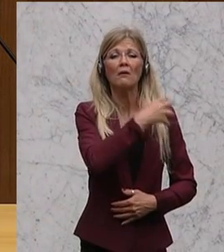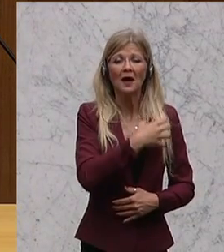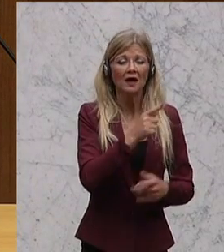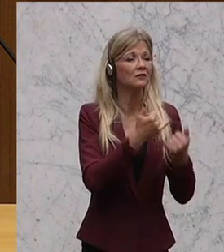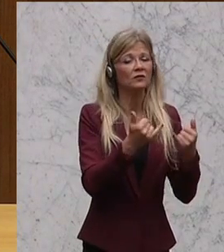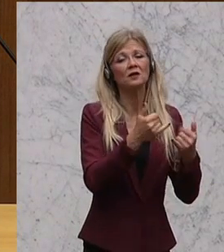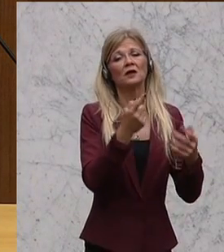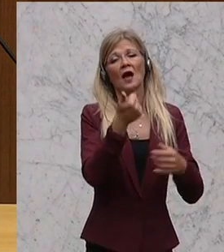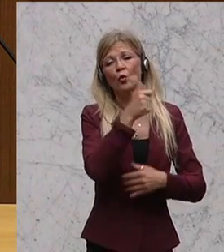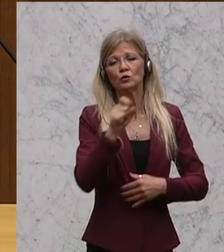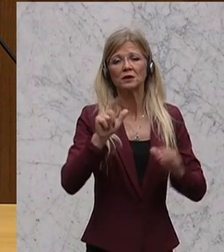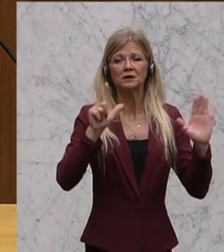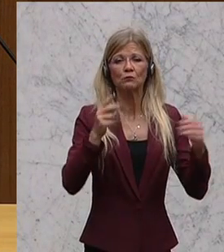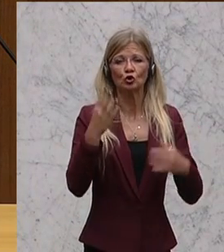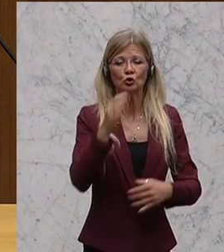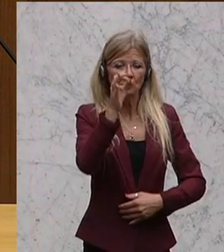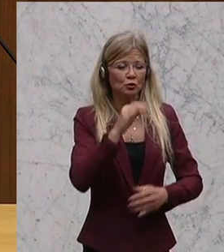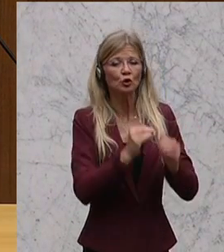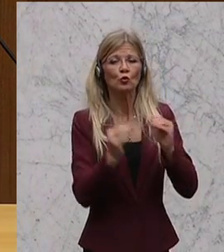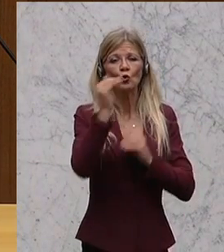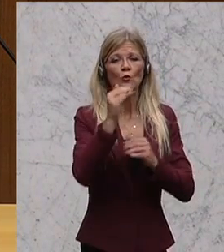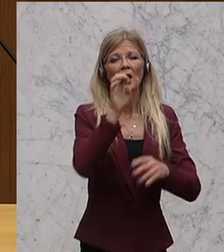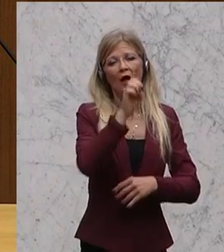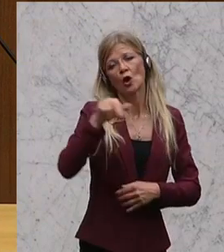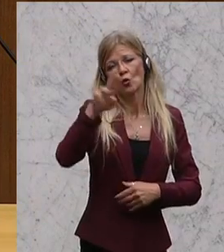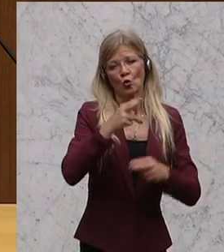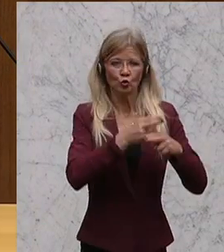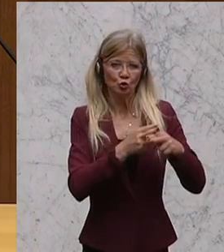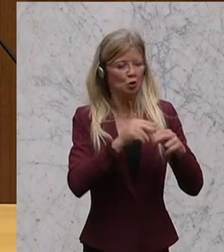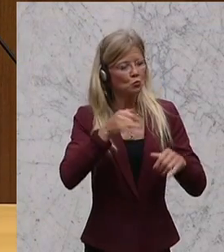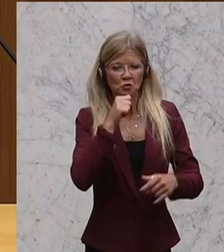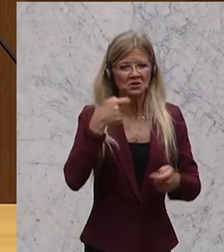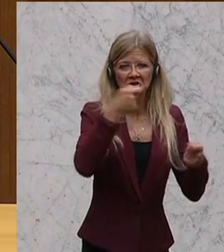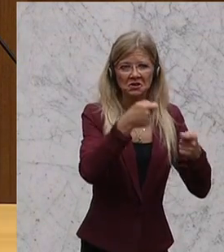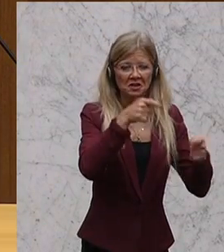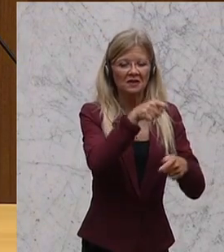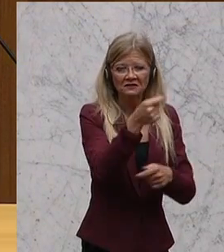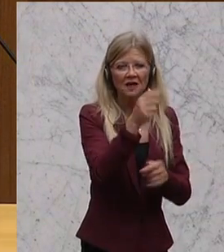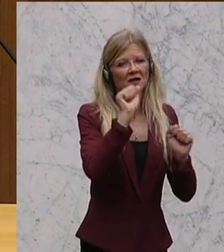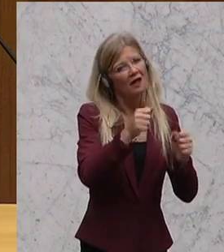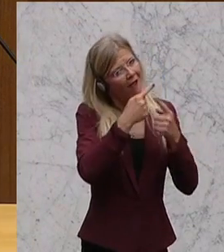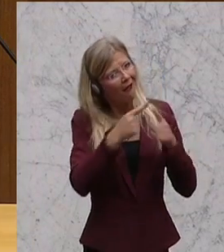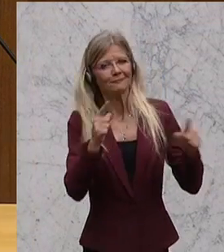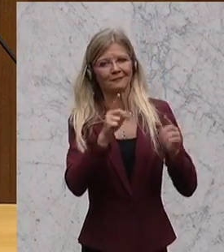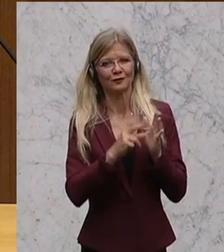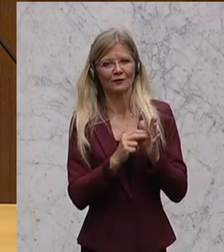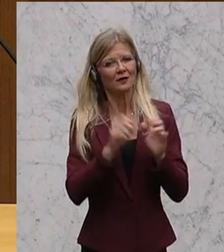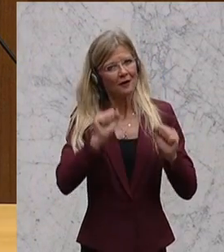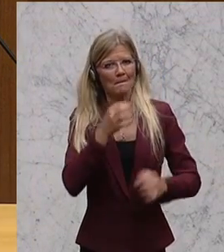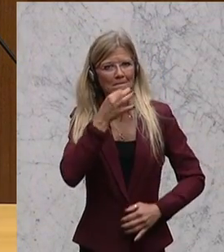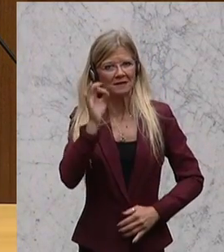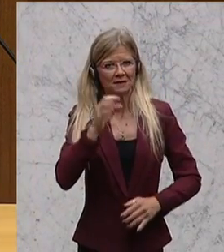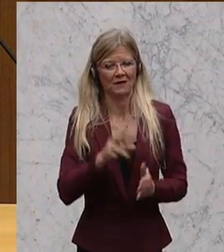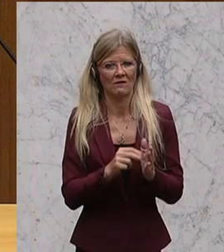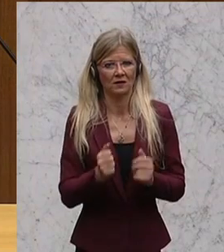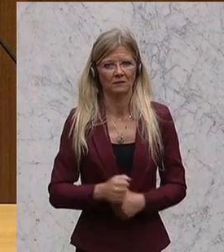EU-Bruttoinlandsdurchschnitt. Also da muss man nicht reinheizen. Diese Gelder kann man anders verwenden, die kann man besser verwenden. Auch in der Landwirtschaft wollen